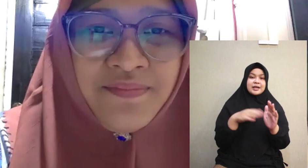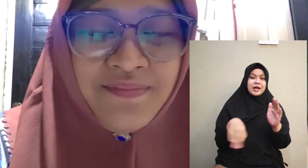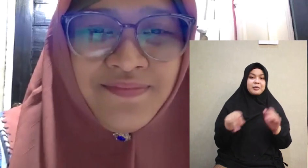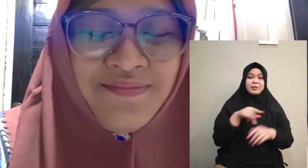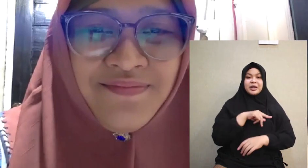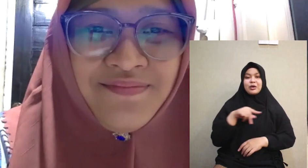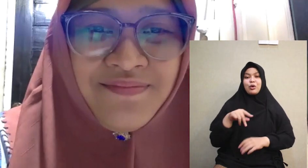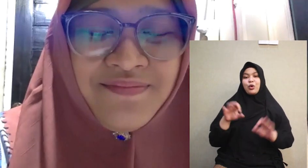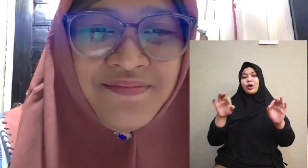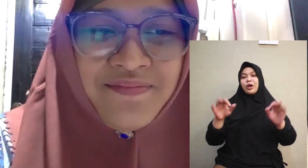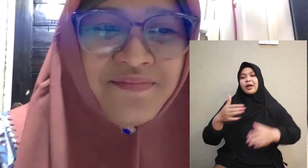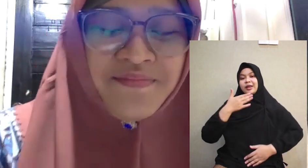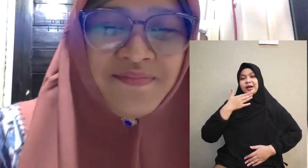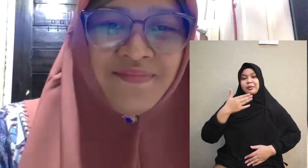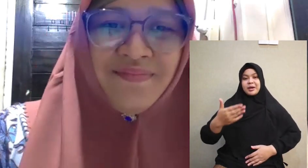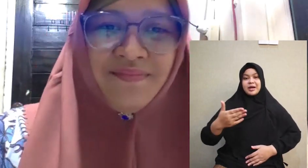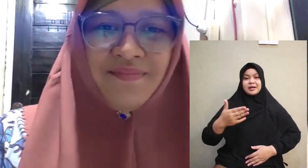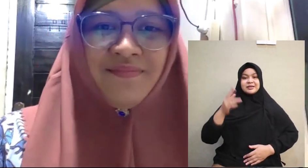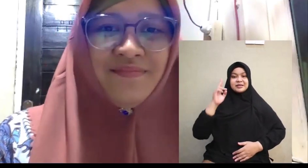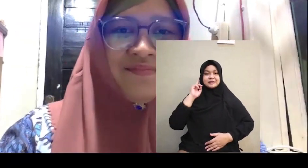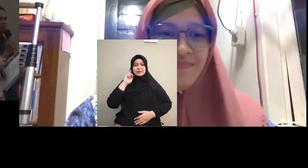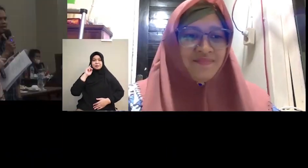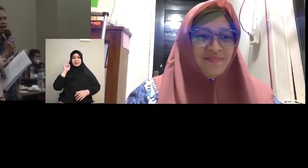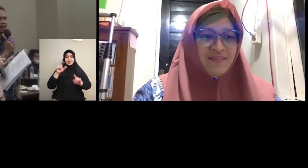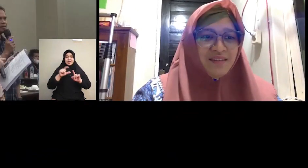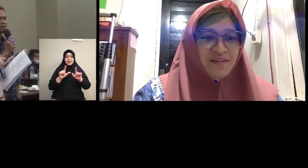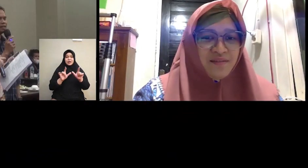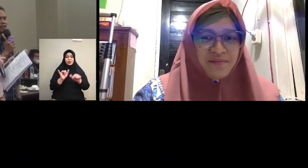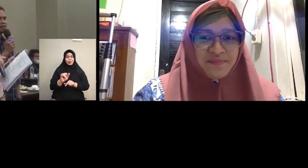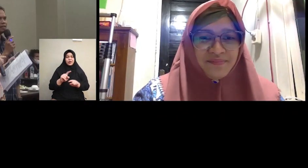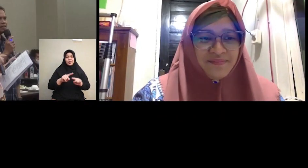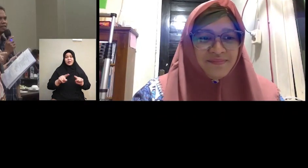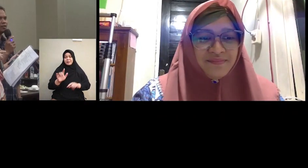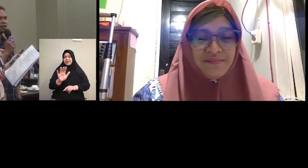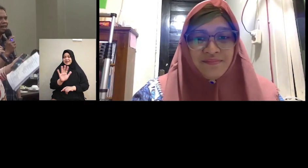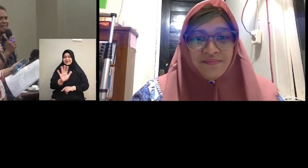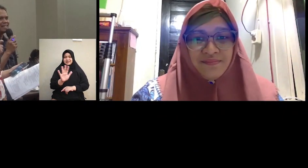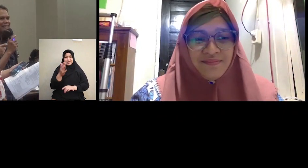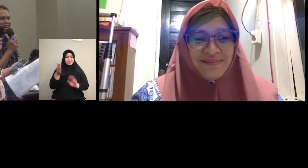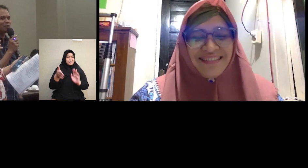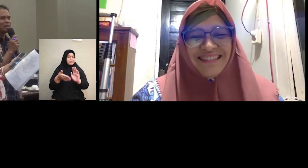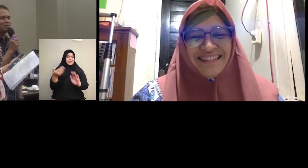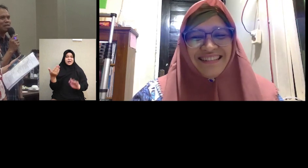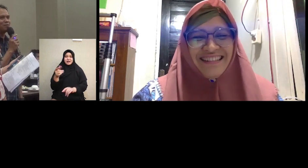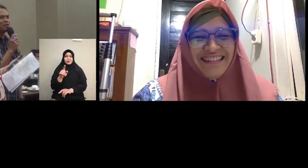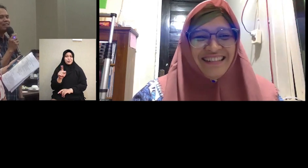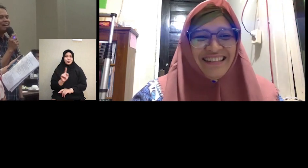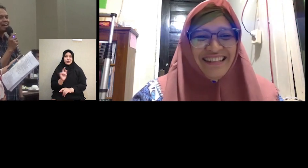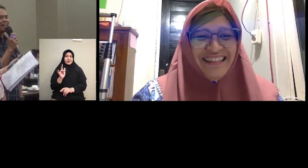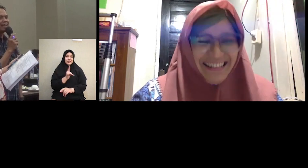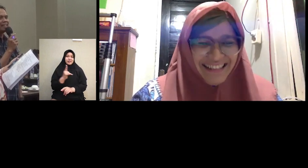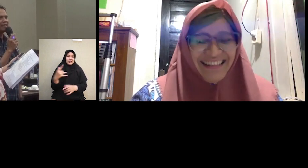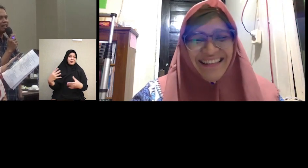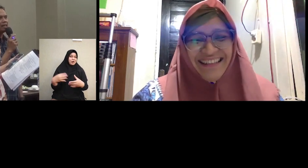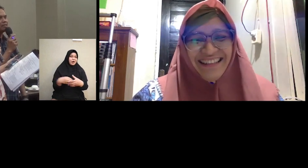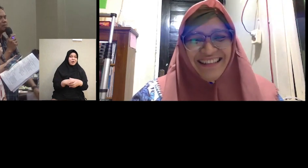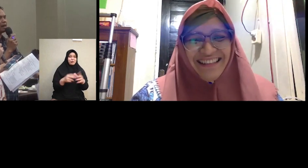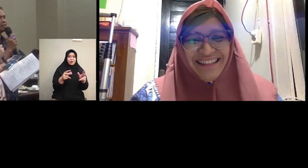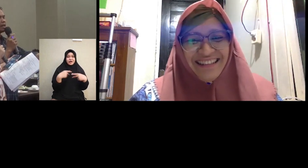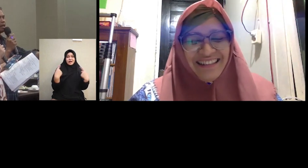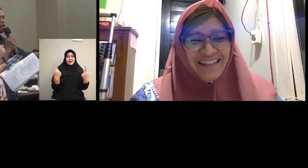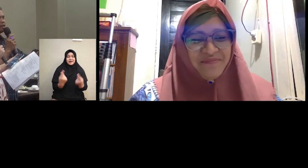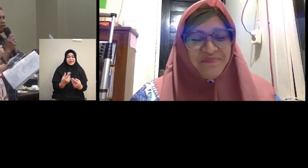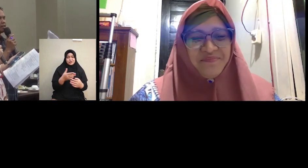baik Makasih Mbak Dwi tapi jangan ini dulu ya harapannya bergabung karena nanti kita